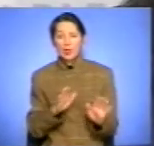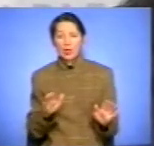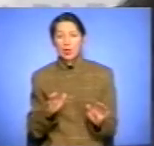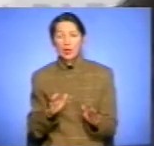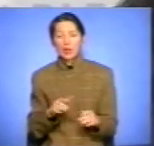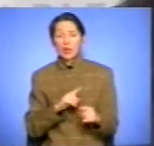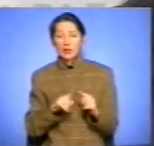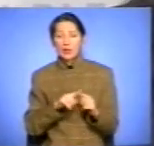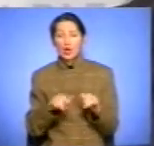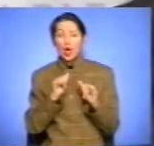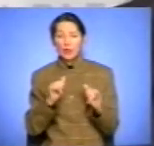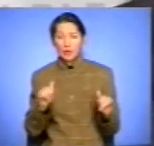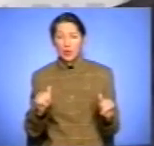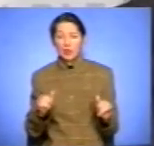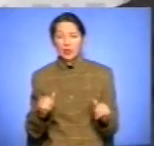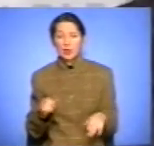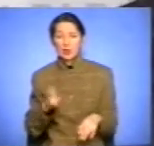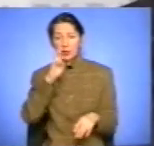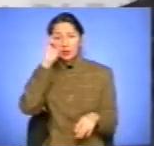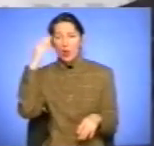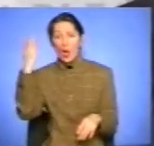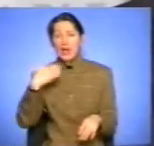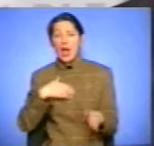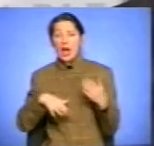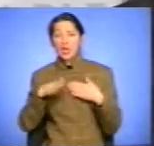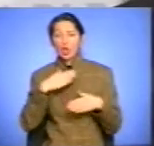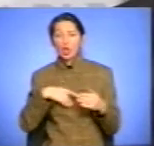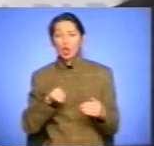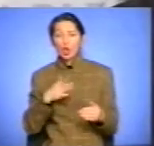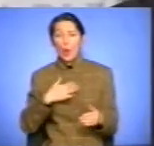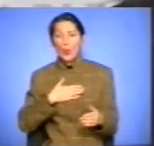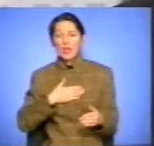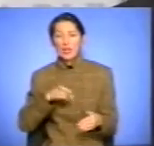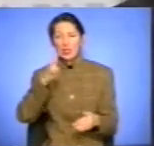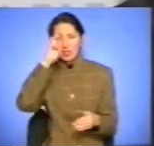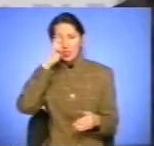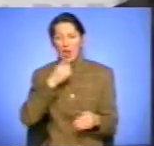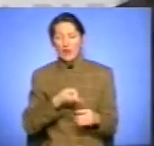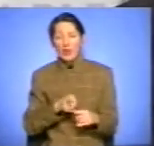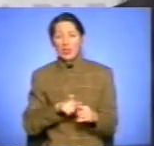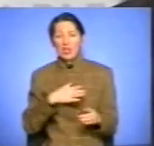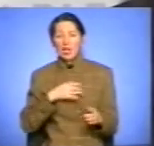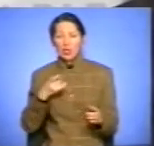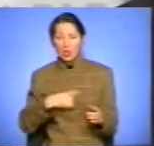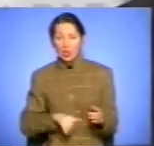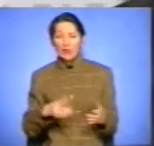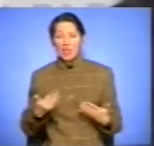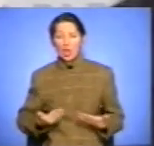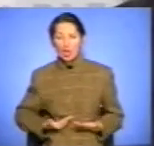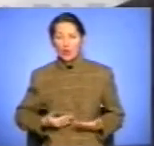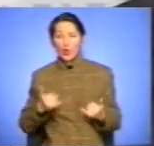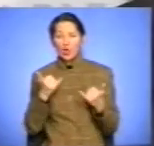стрімко розвивається і слава Богу Я тішуся що ми її державі які я народився який я живу Сьогодні